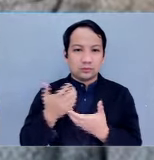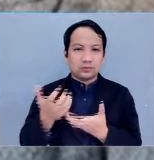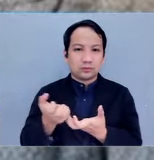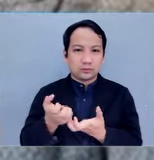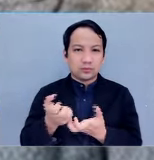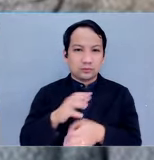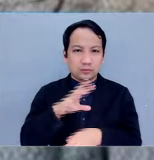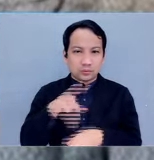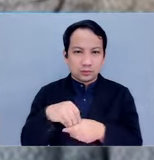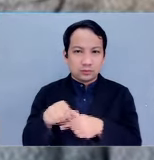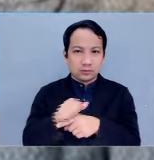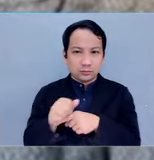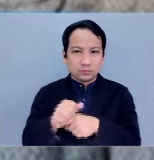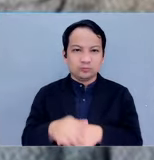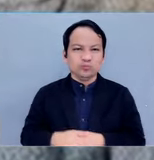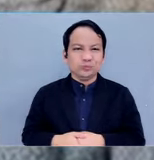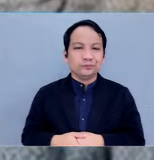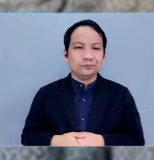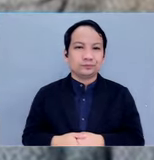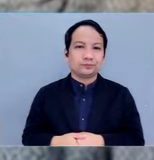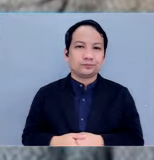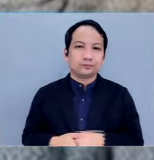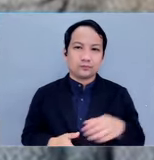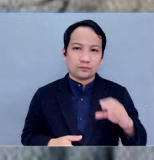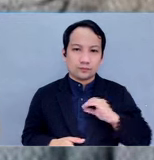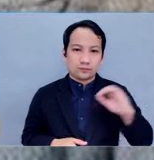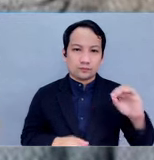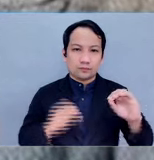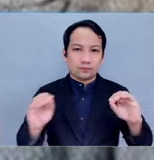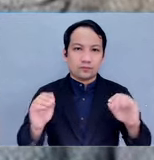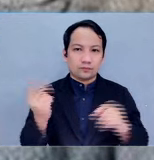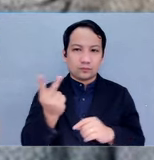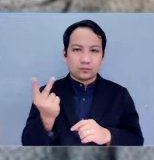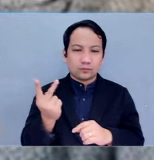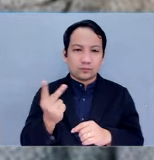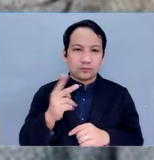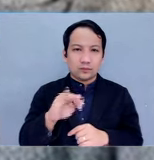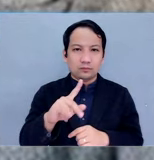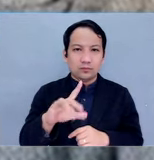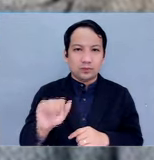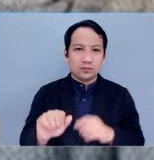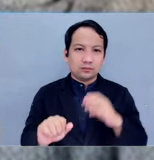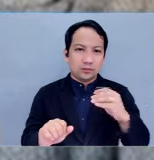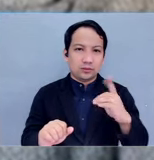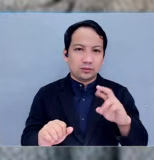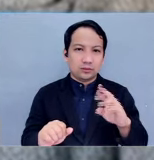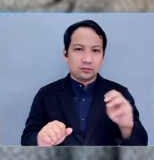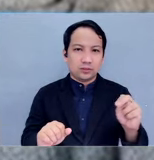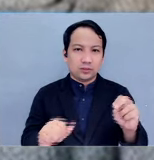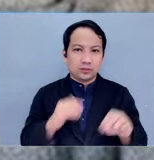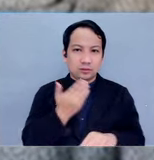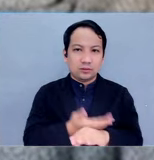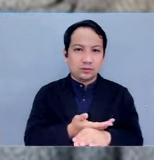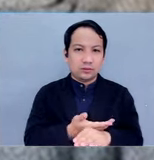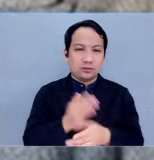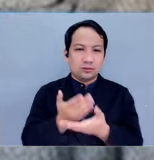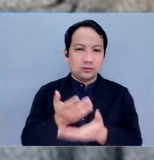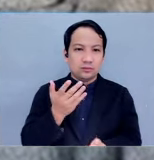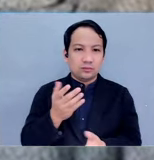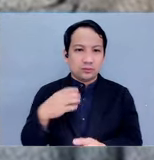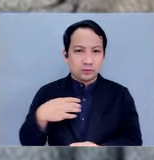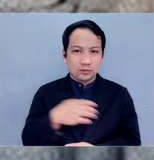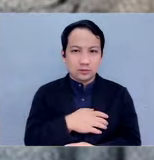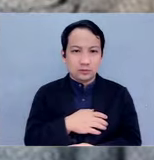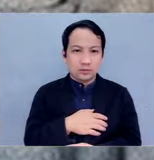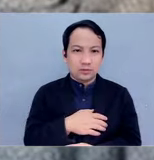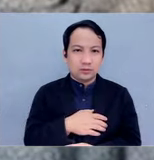sa tryouts. Pag-aari ang koponan ng magkapatid na Milka at Mandy Romero, mga anak ng bilyonaryong kongresistang si